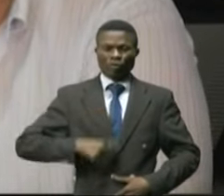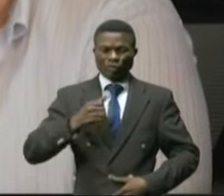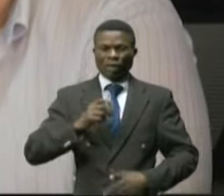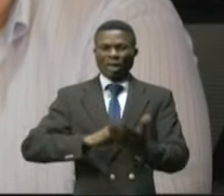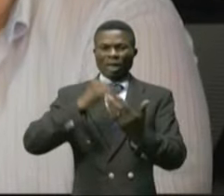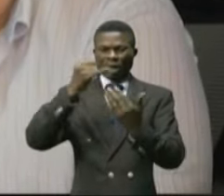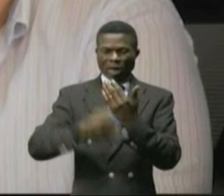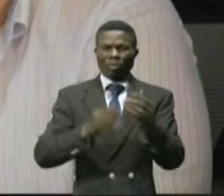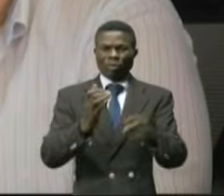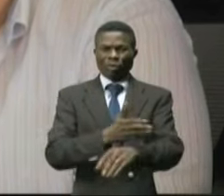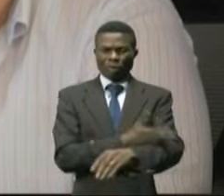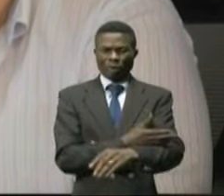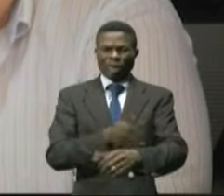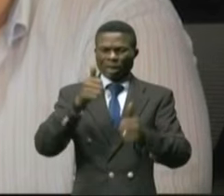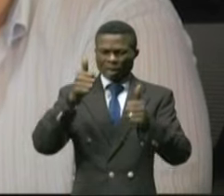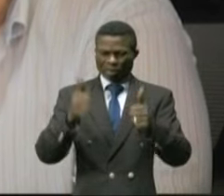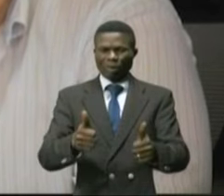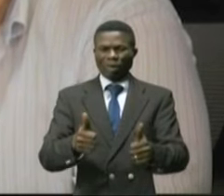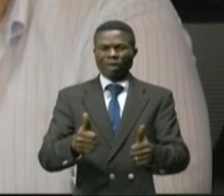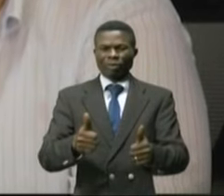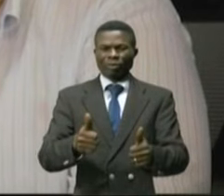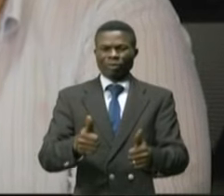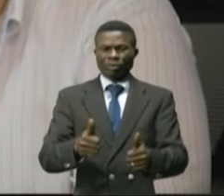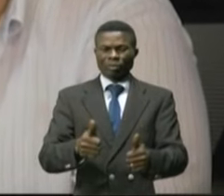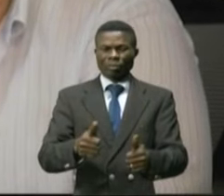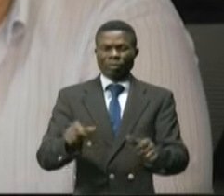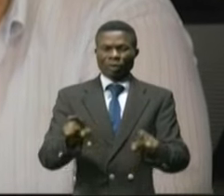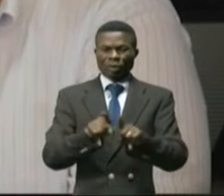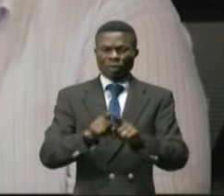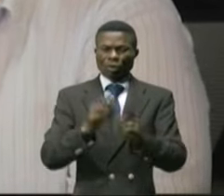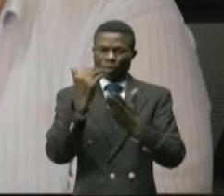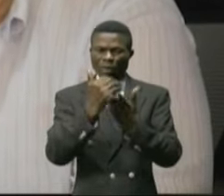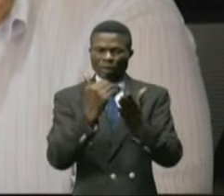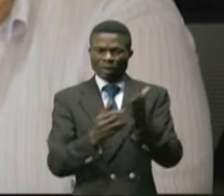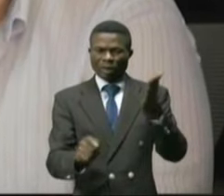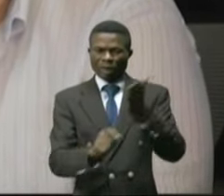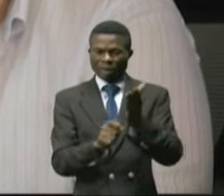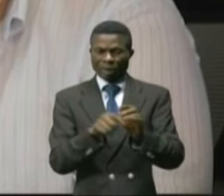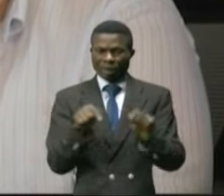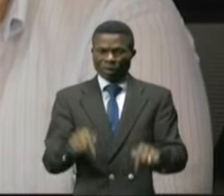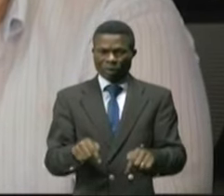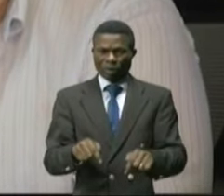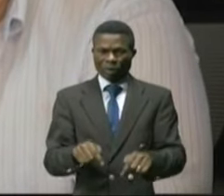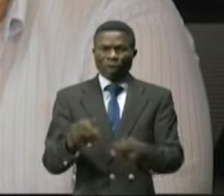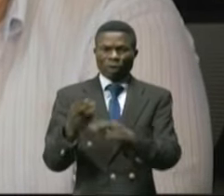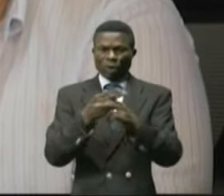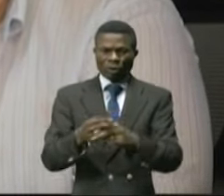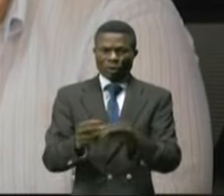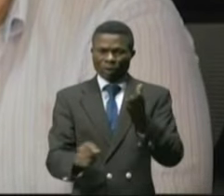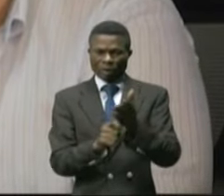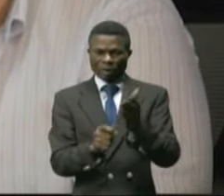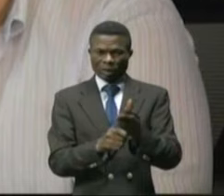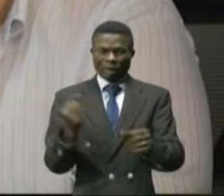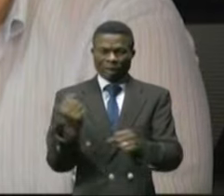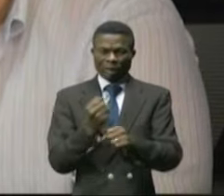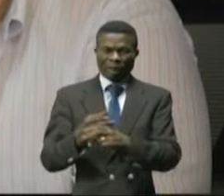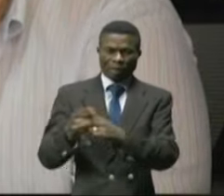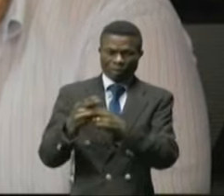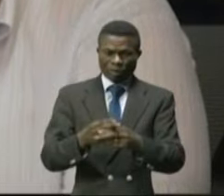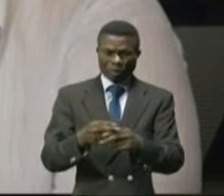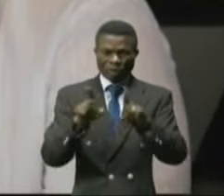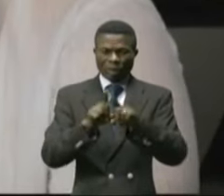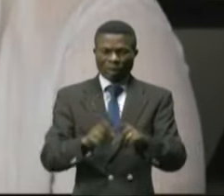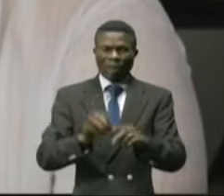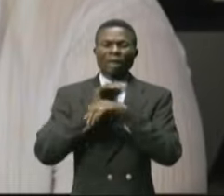avance dans la bonne direction, selon les spécifications techniques contractuelles, sous le contrôle technique de la mission de contrôle et